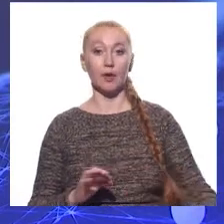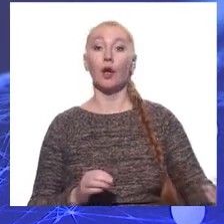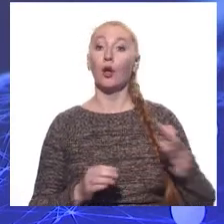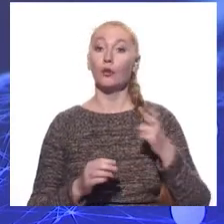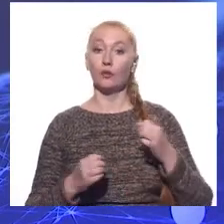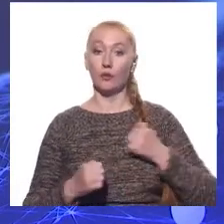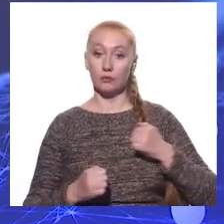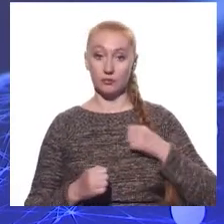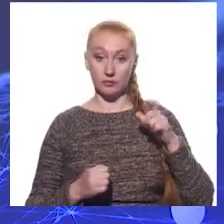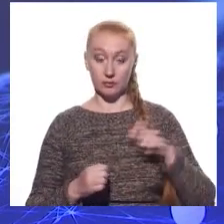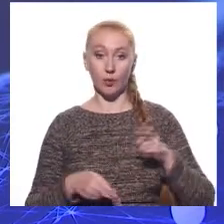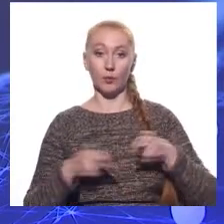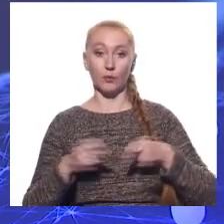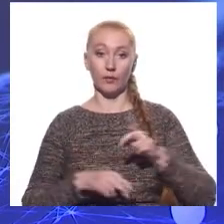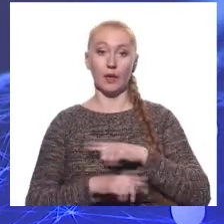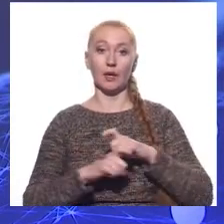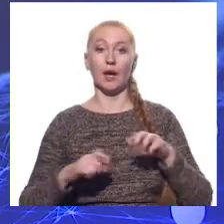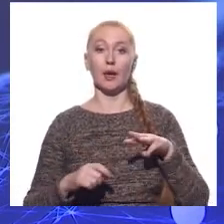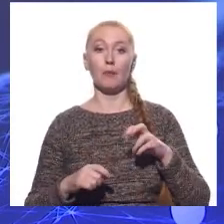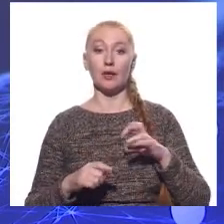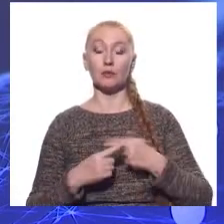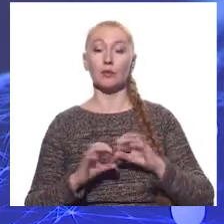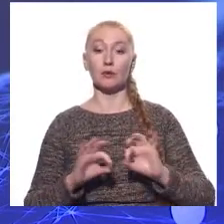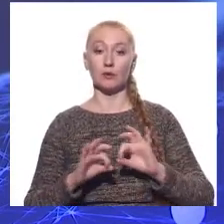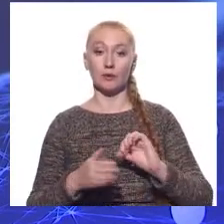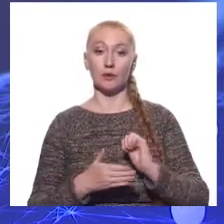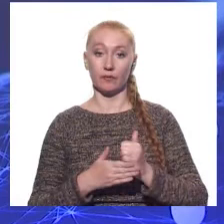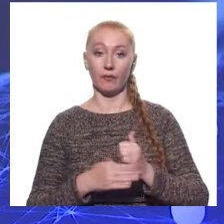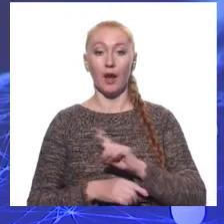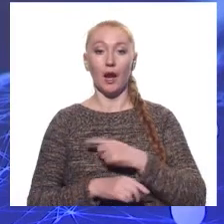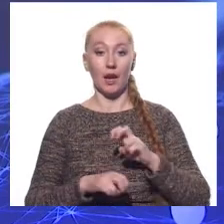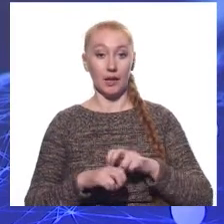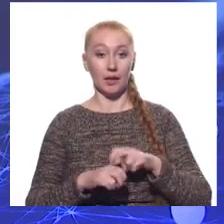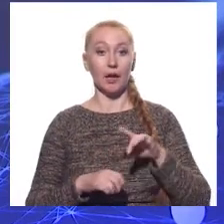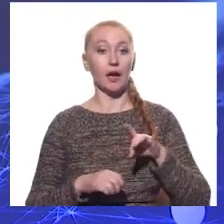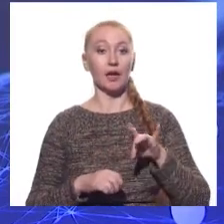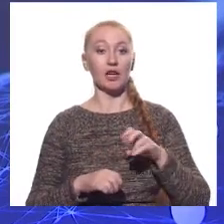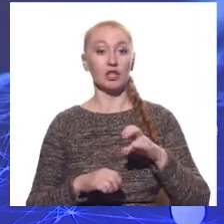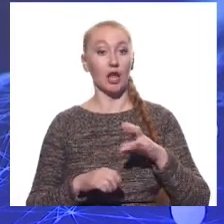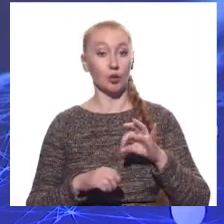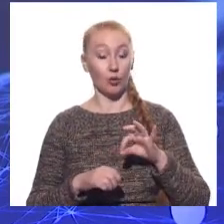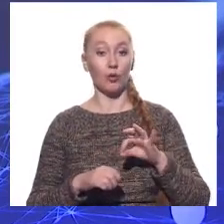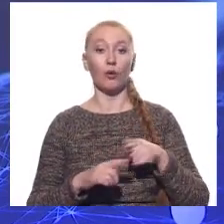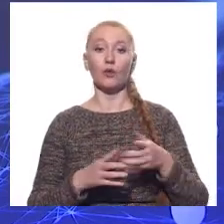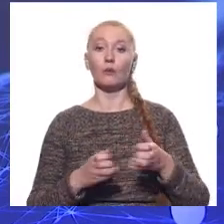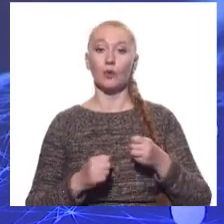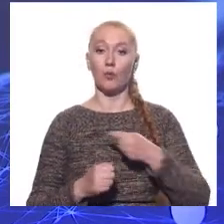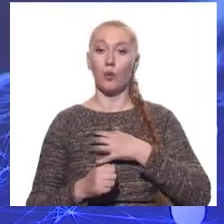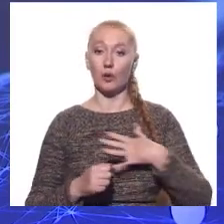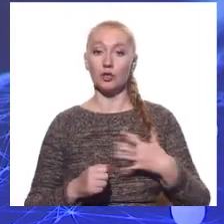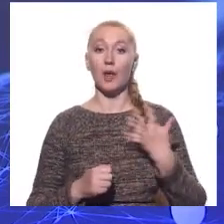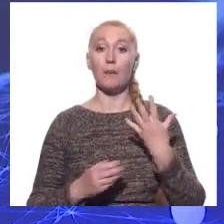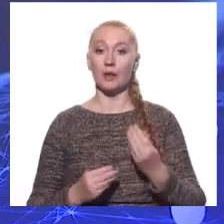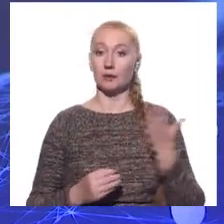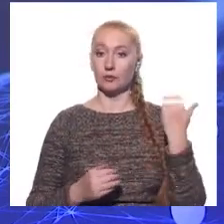Двох військових прооперували в лікарні Мечникова. Про це розповів головний лікар закладу Сергій Риженко. Вони отримали поранення